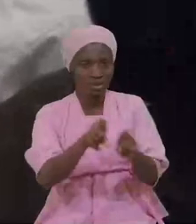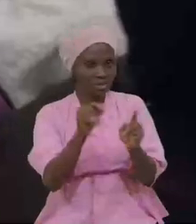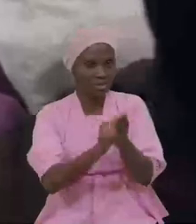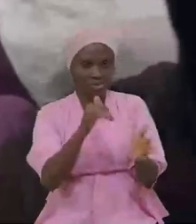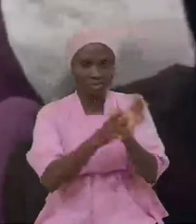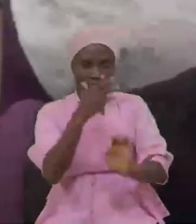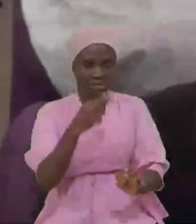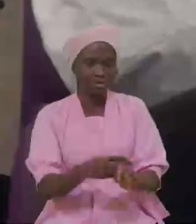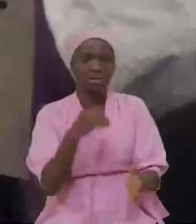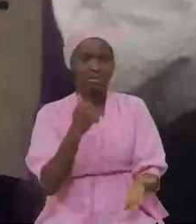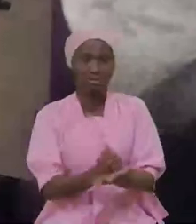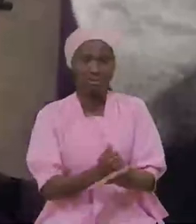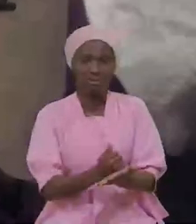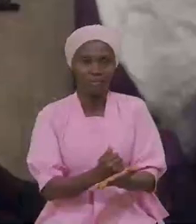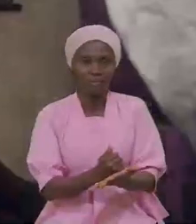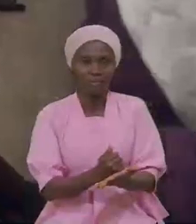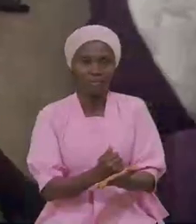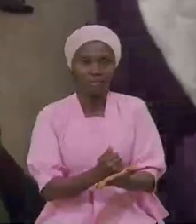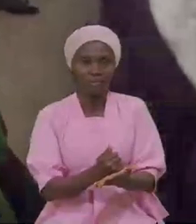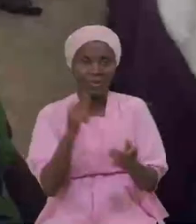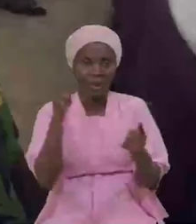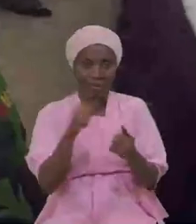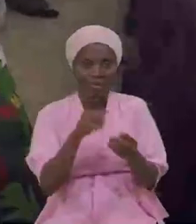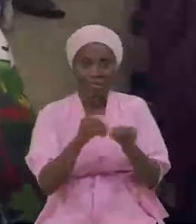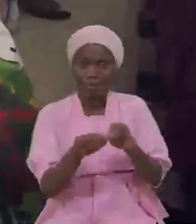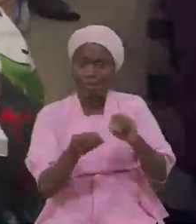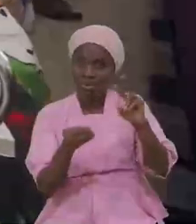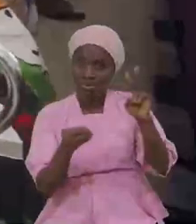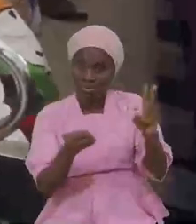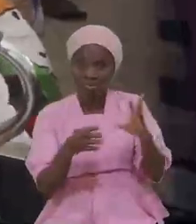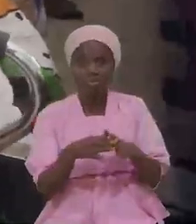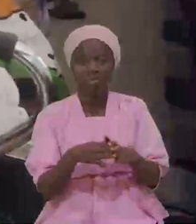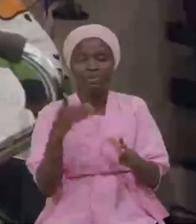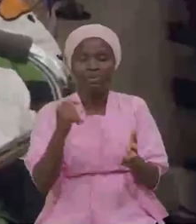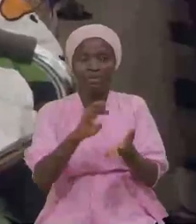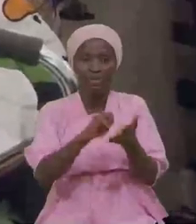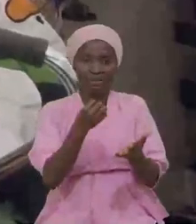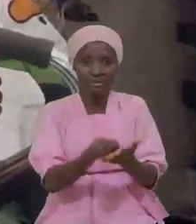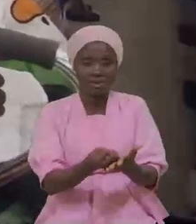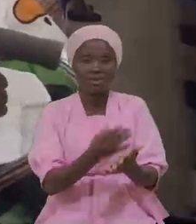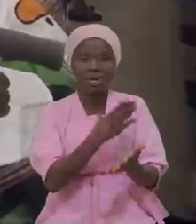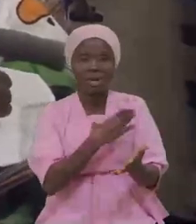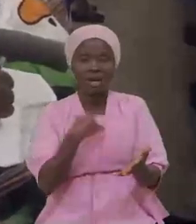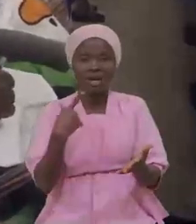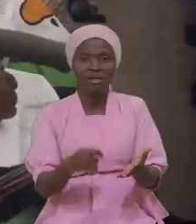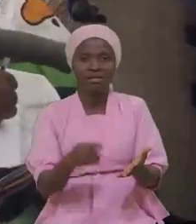Jésus-Christ. Allons maintenant au deuxième point,